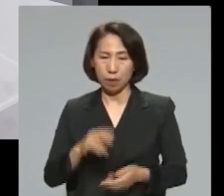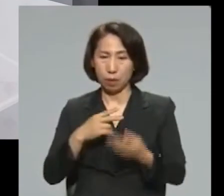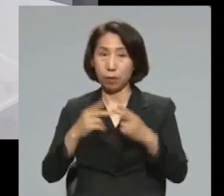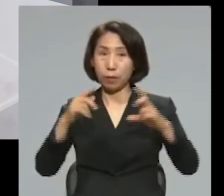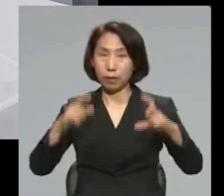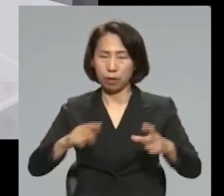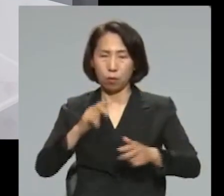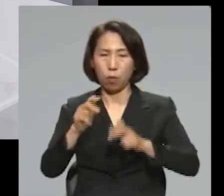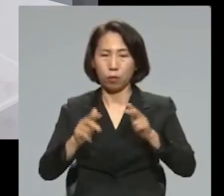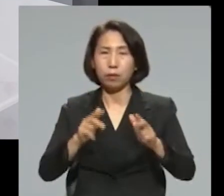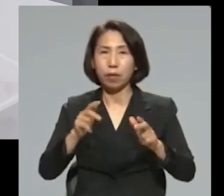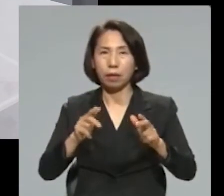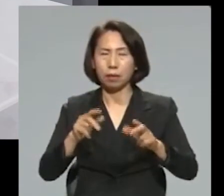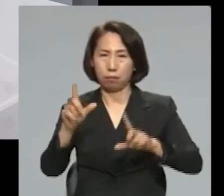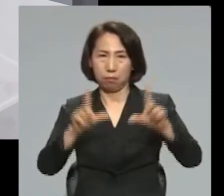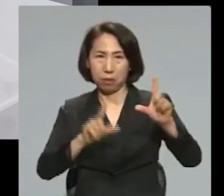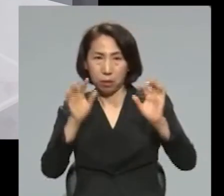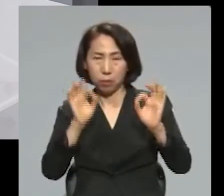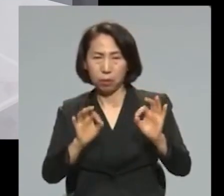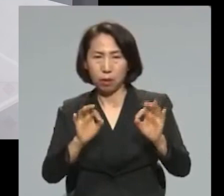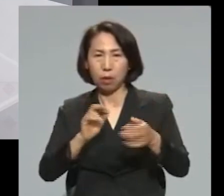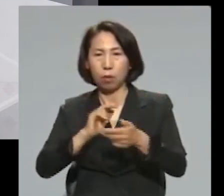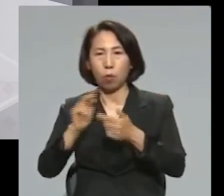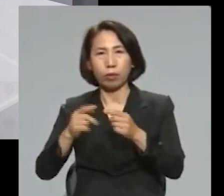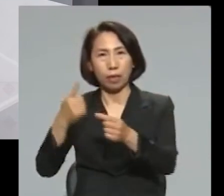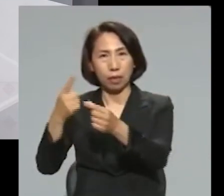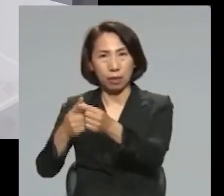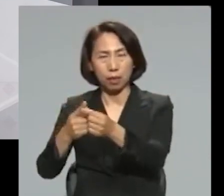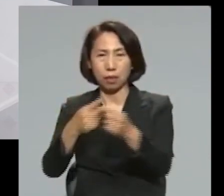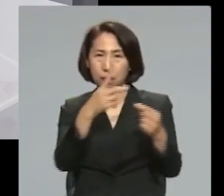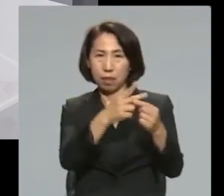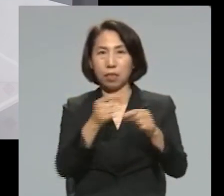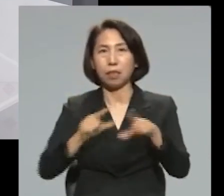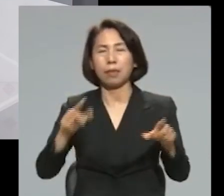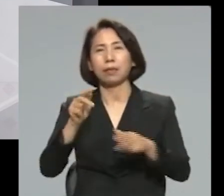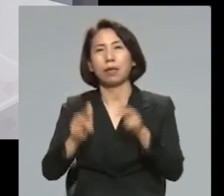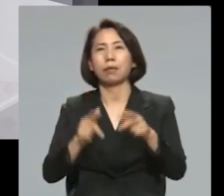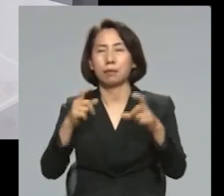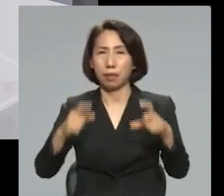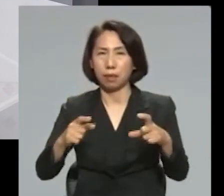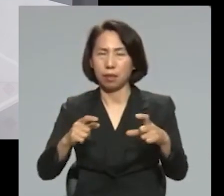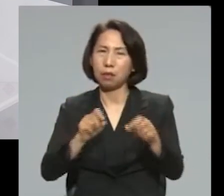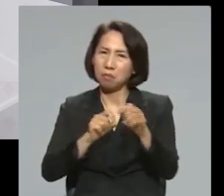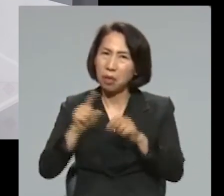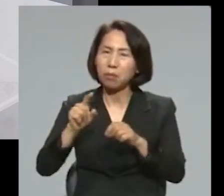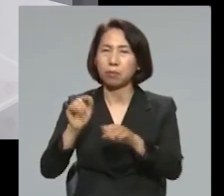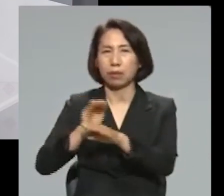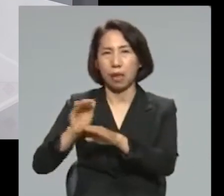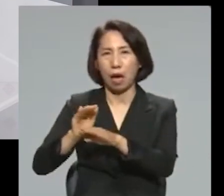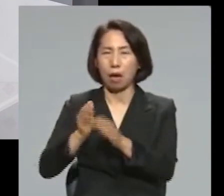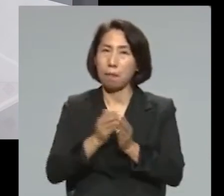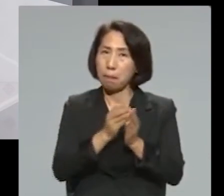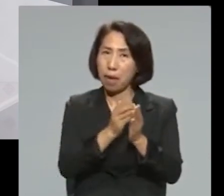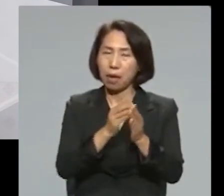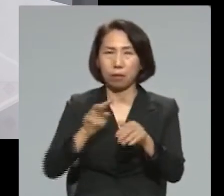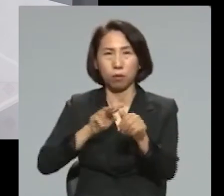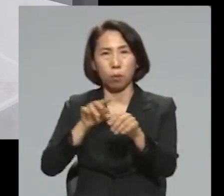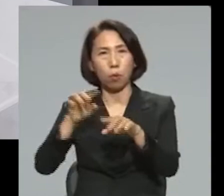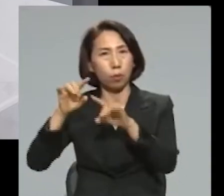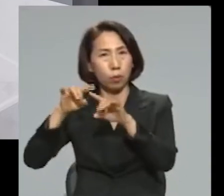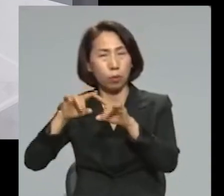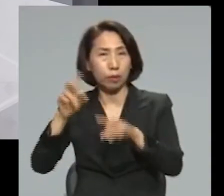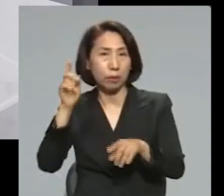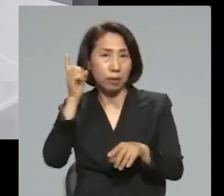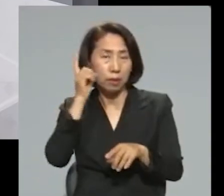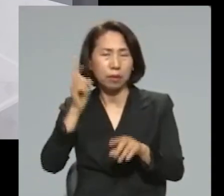현황 중 고령 제1, 제2 일반 산업단지는 자동차, 조선, 정보통신 등